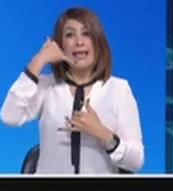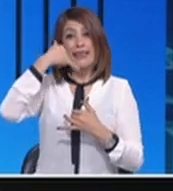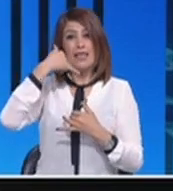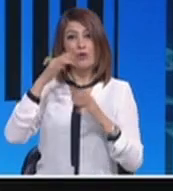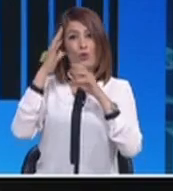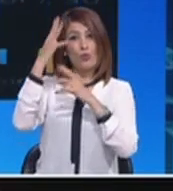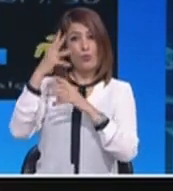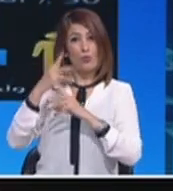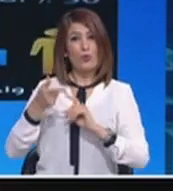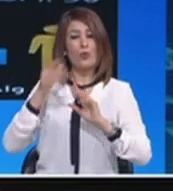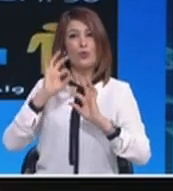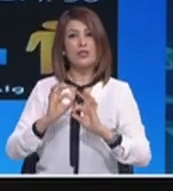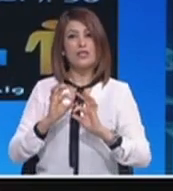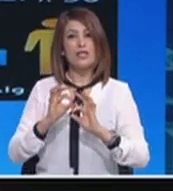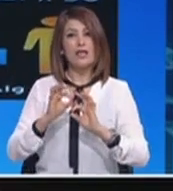اللازمه